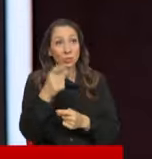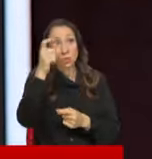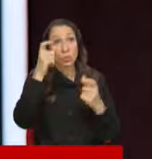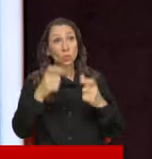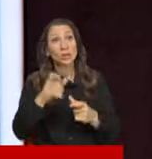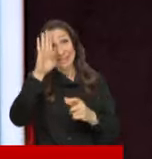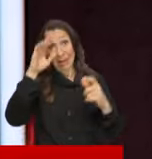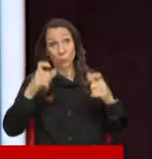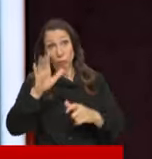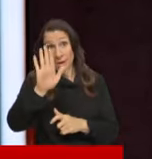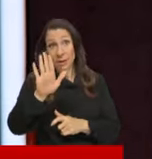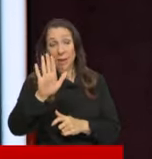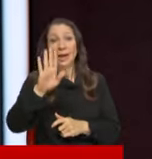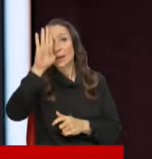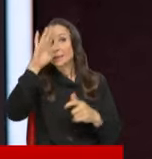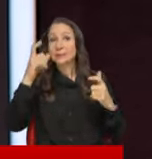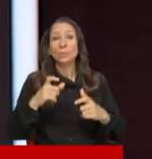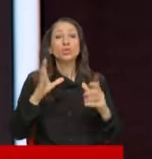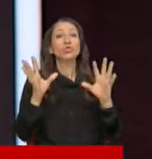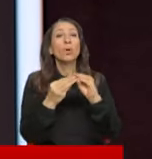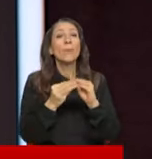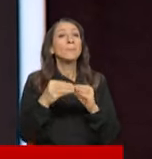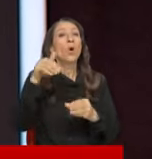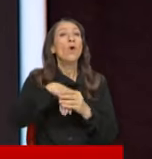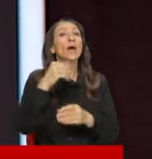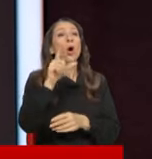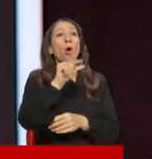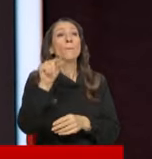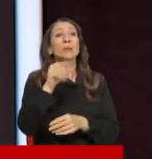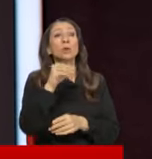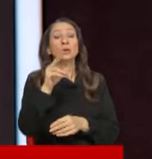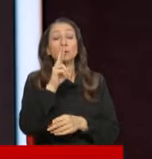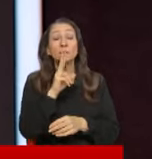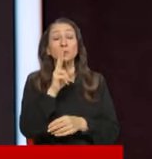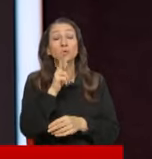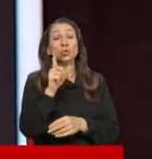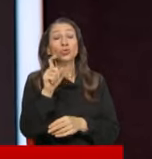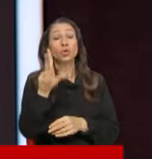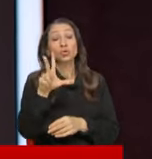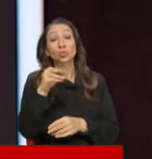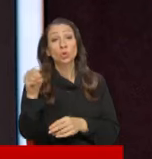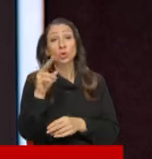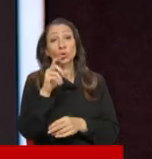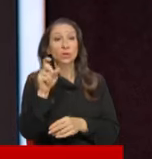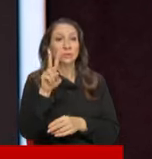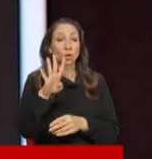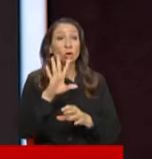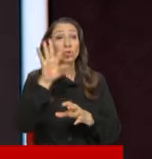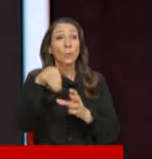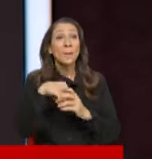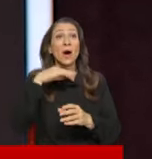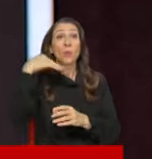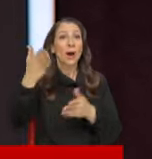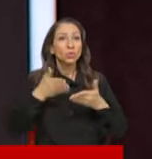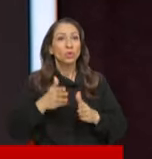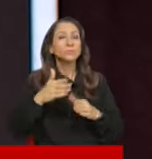Türkiye'de İstanbul'daki İstanbul'daki toplam seçmen sayısı 11313 1924 toplam yurtdışı